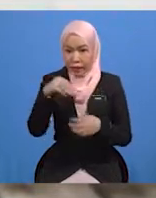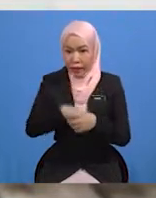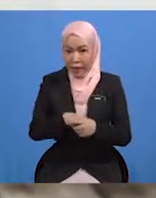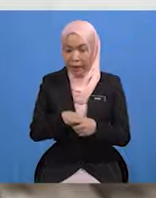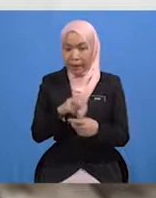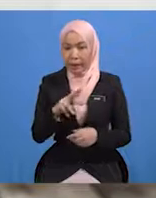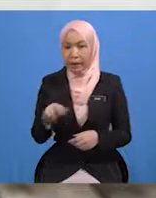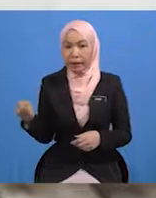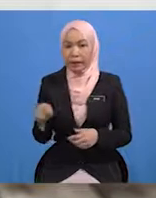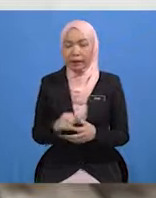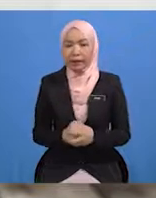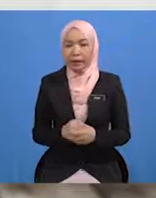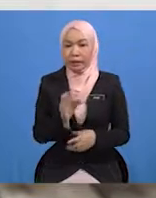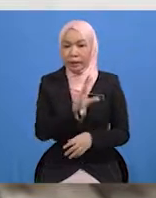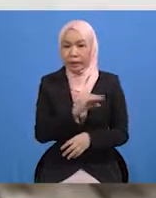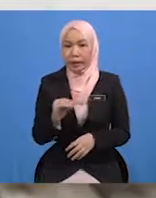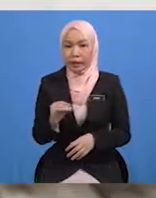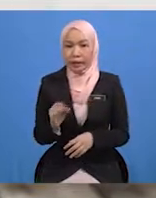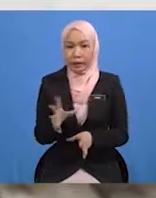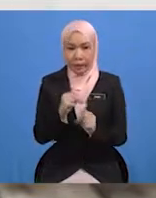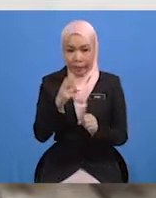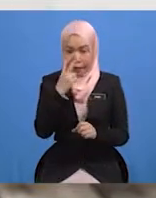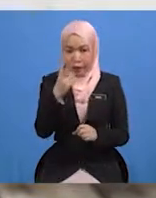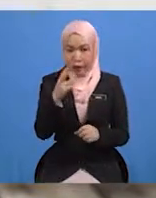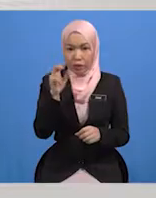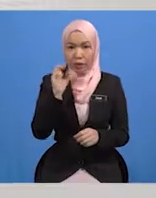yang dapat dikupas melalui tiga aspek.